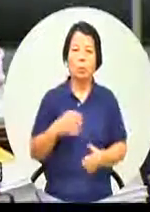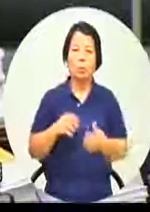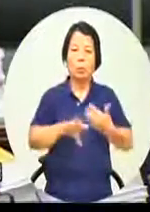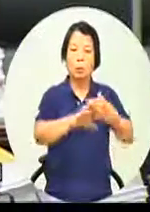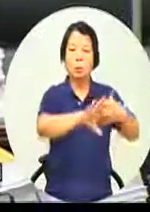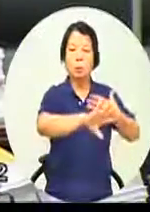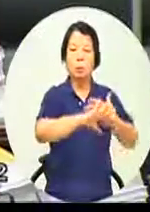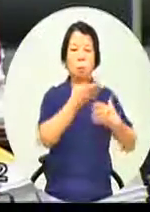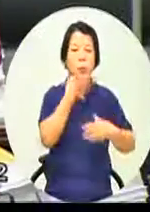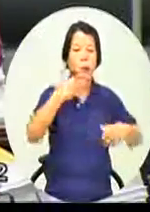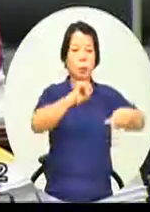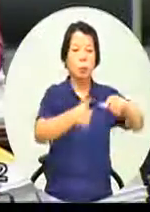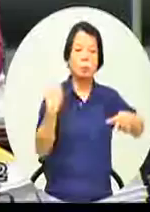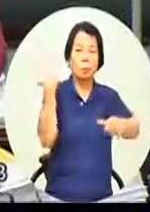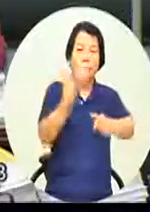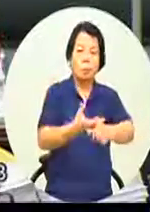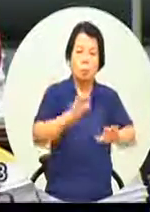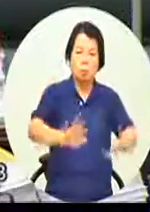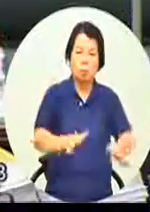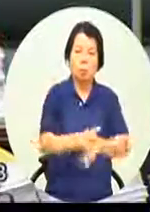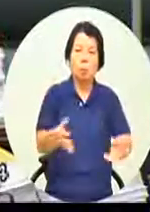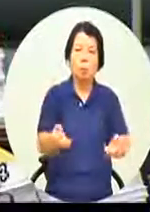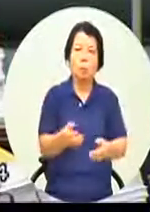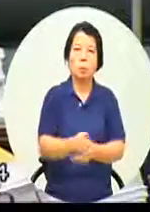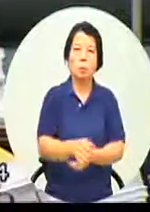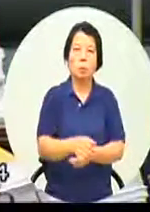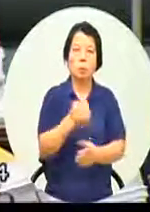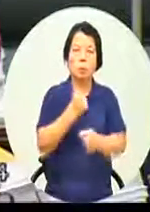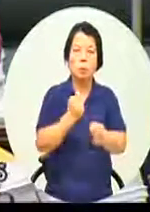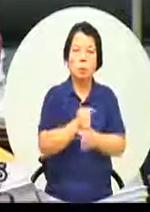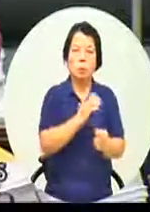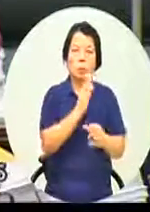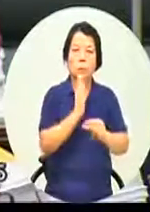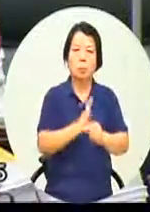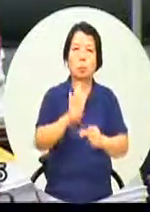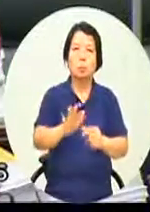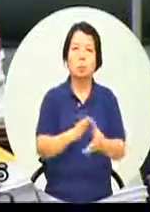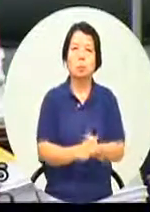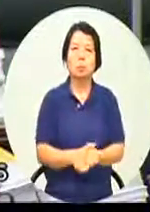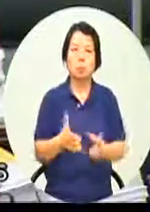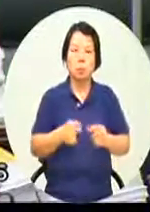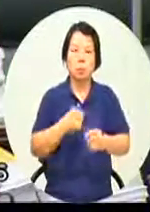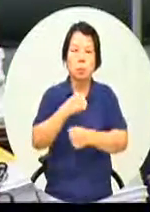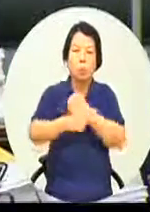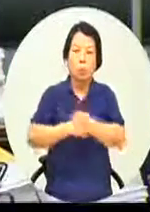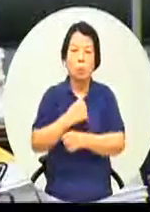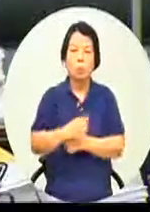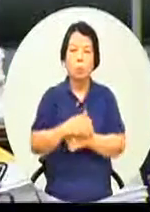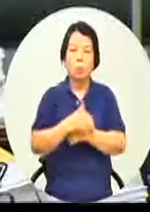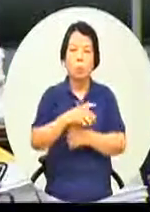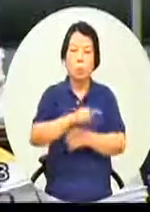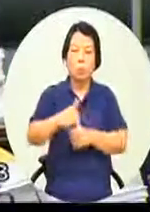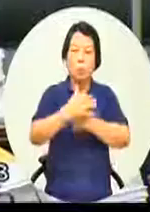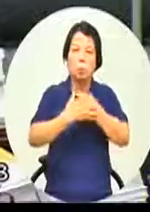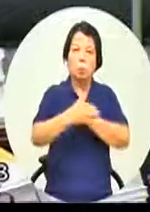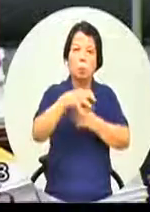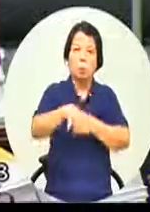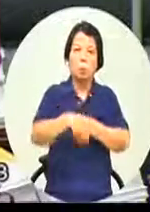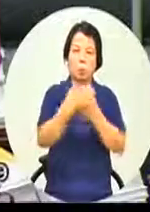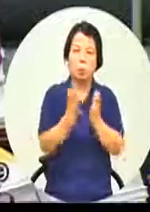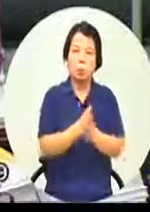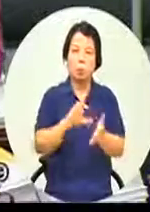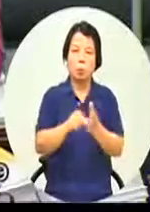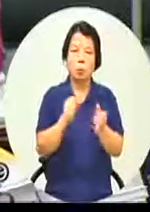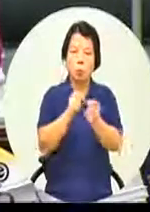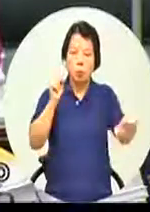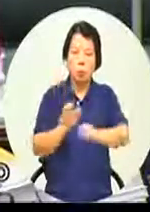在进行，但是呢，我觉得高雄市的动保业务跟一些管理其实都有很长足的进